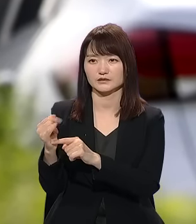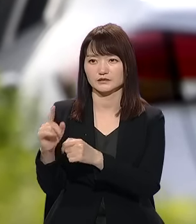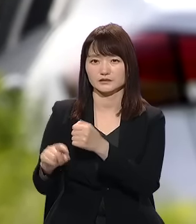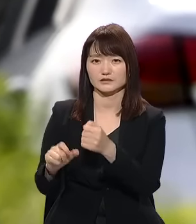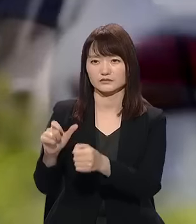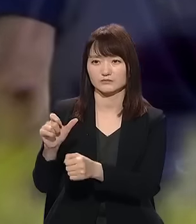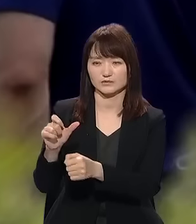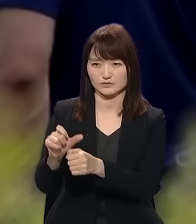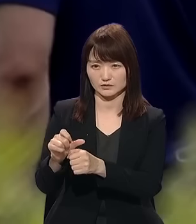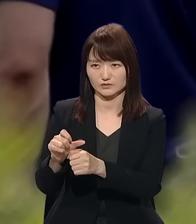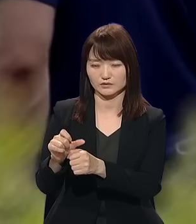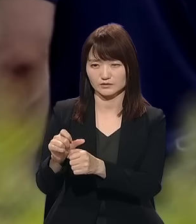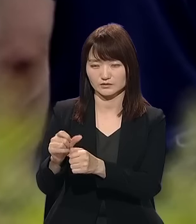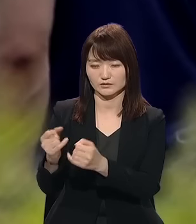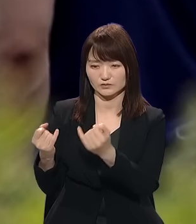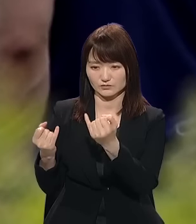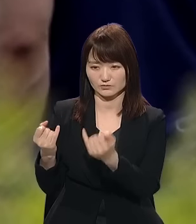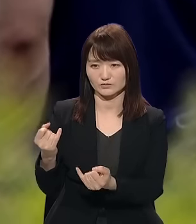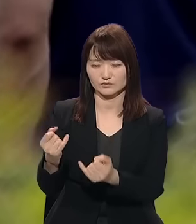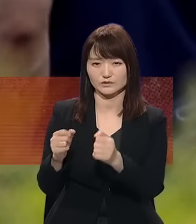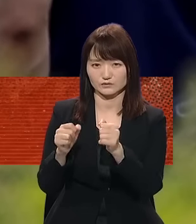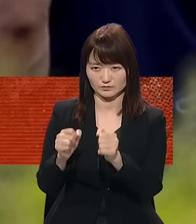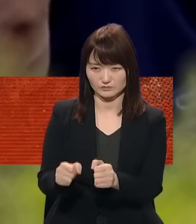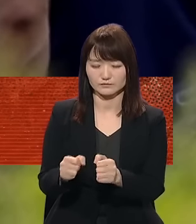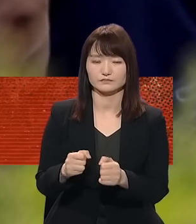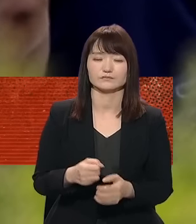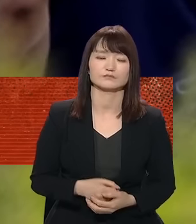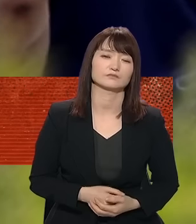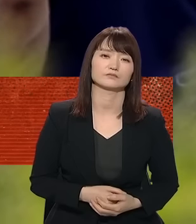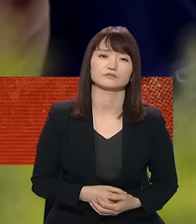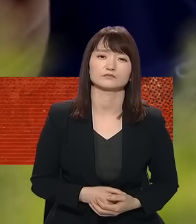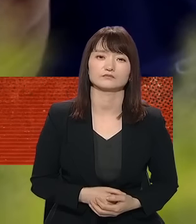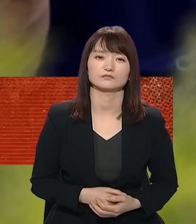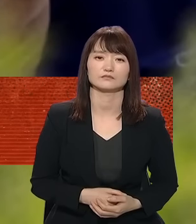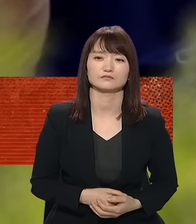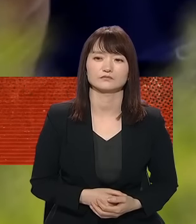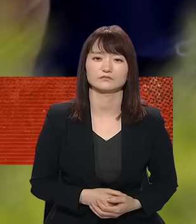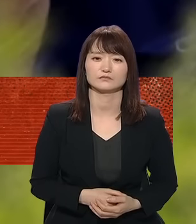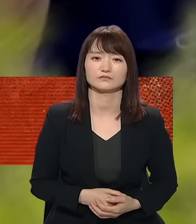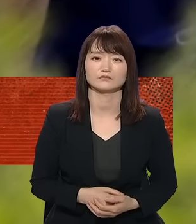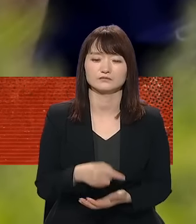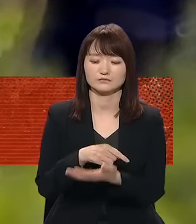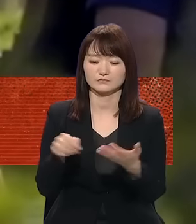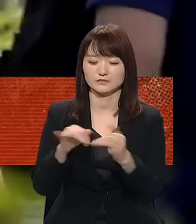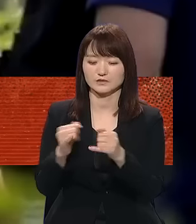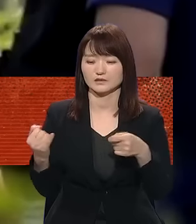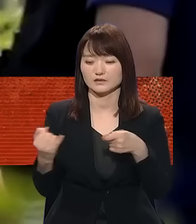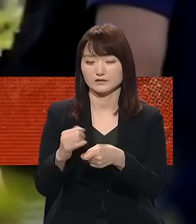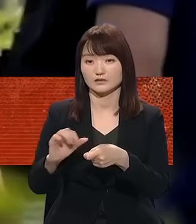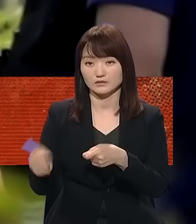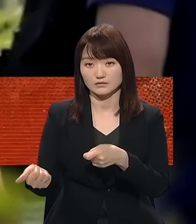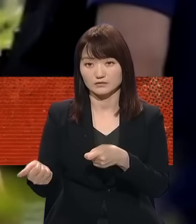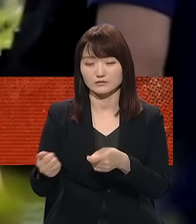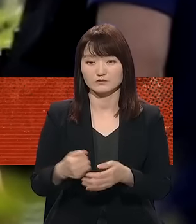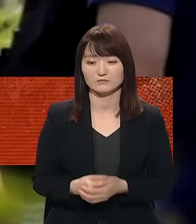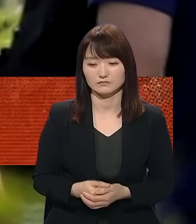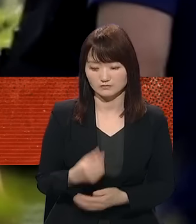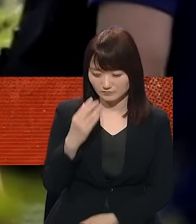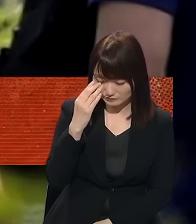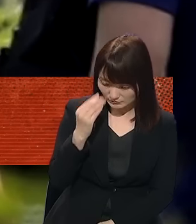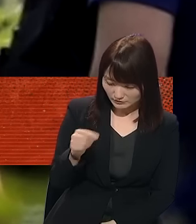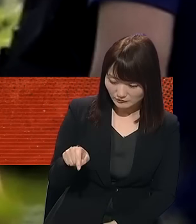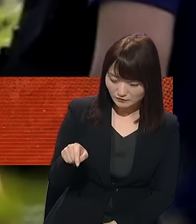교수님 예 그렇습니다이 현장에 이제 세 명이 있었는데요 그래서이 피해자가 살해당하는 그 순간에 바로 옆에서 모든 것을